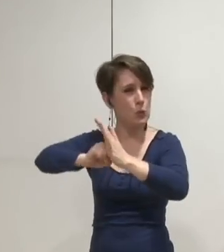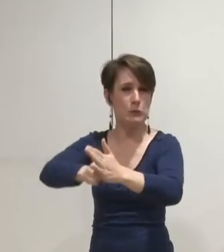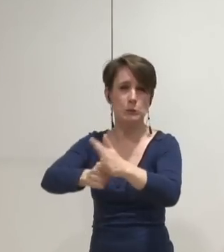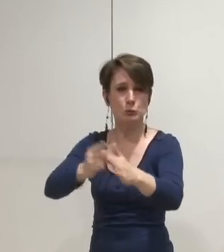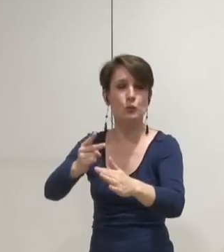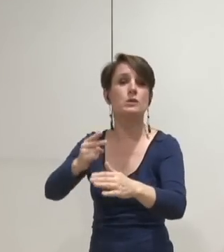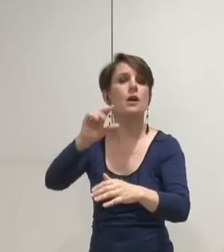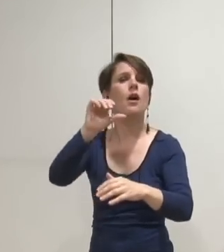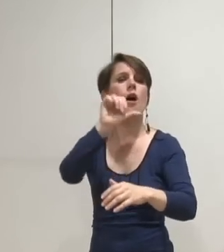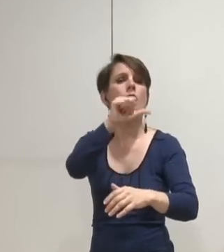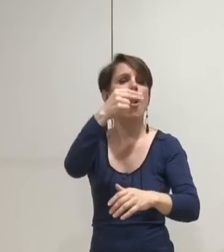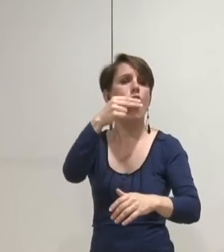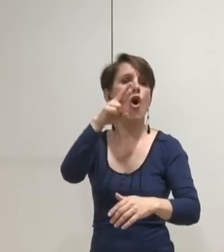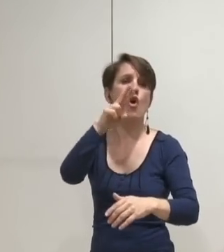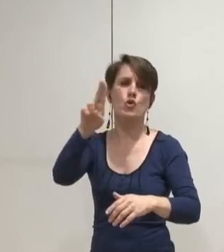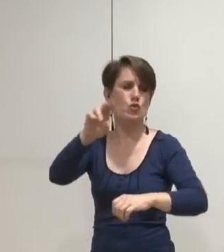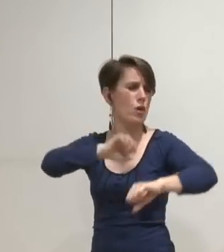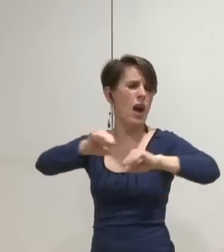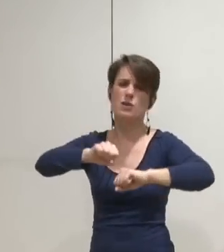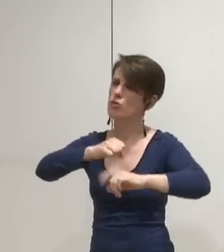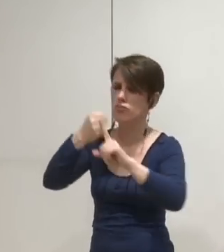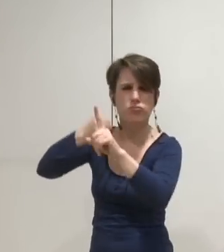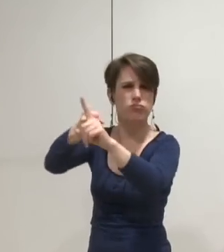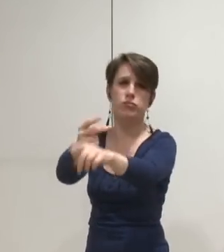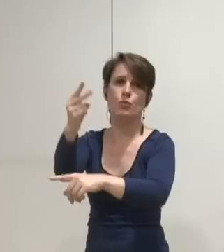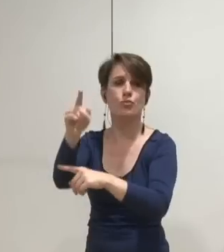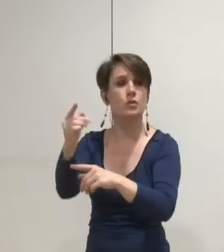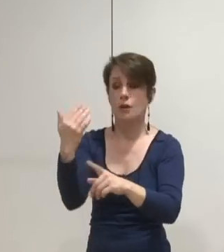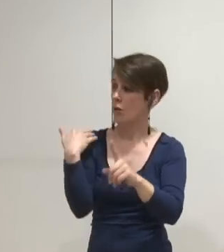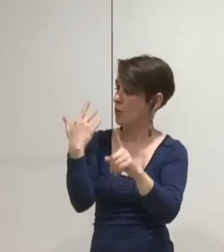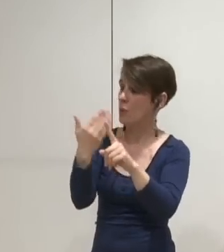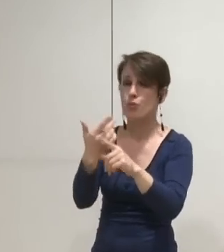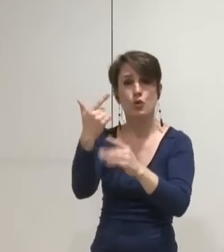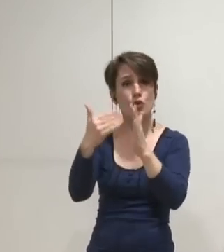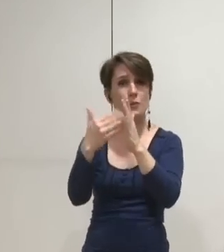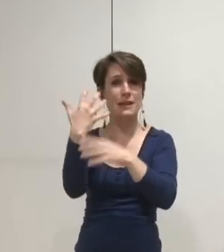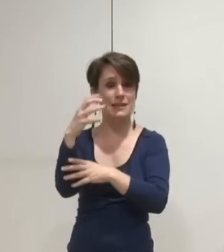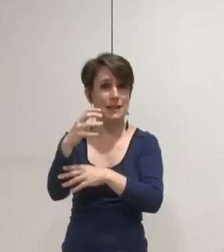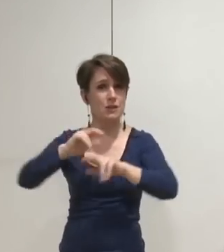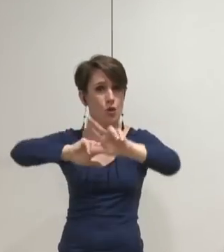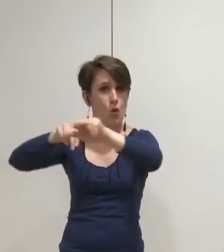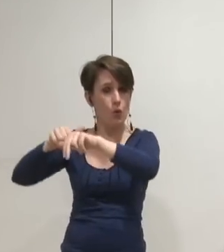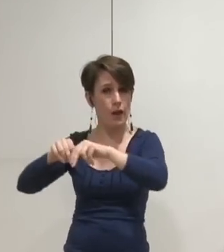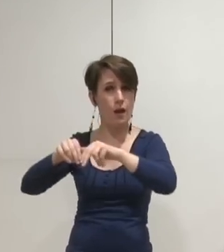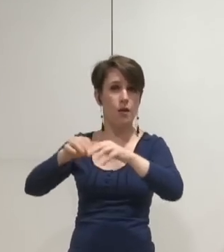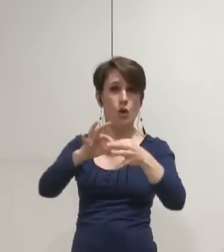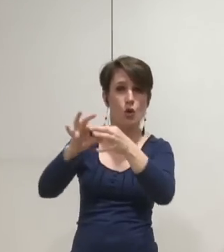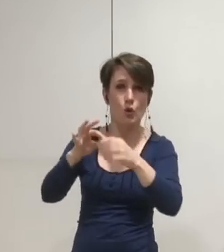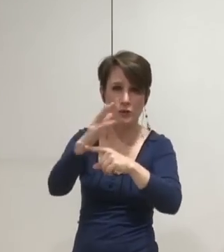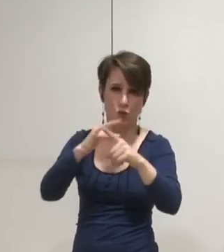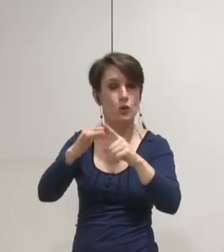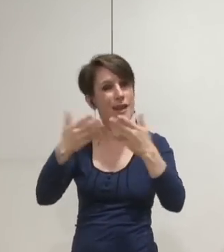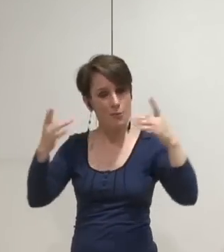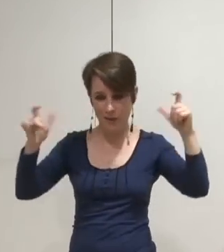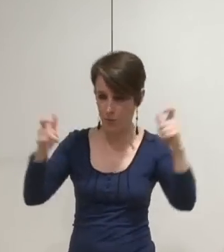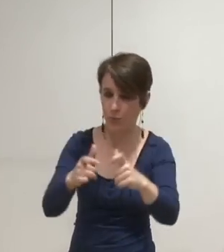de rénovation urbaine nous avions 2500 contrats urbains de cohésion sociale il y a 1300 quartiers prioritaires et il y a